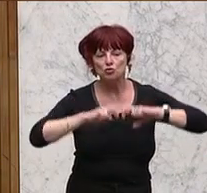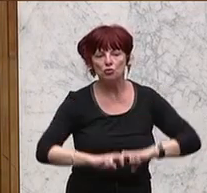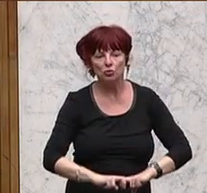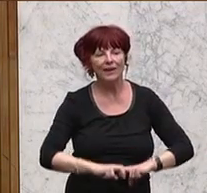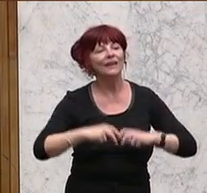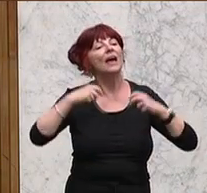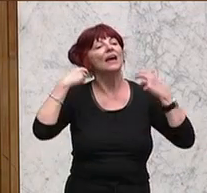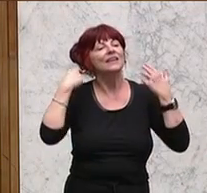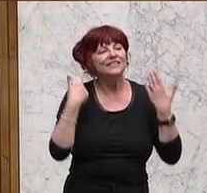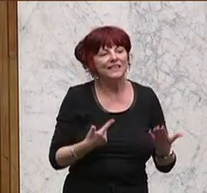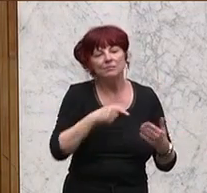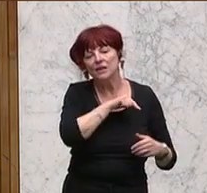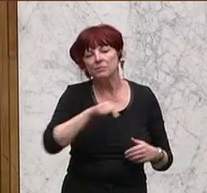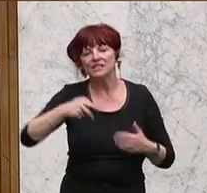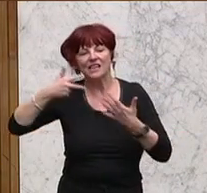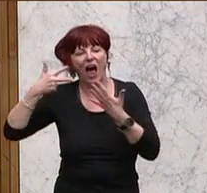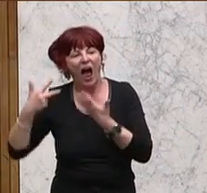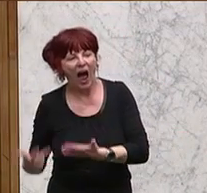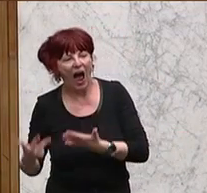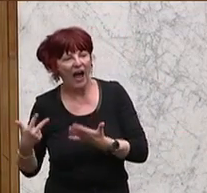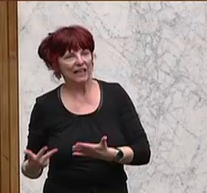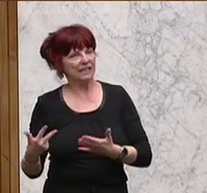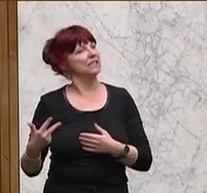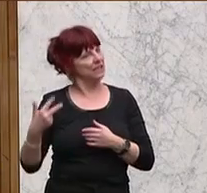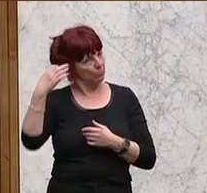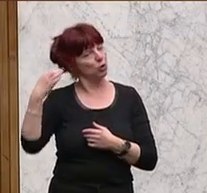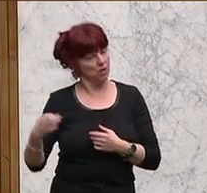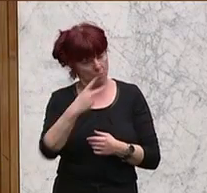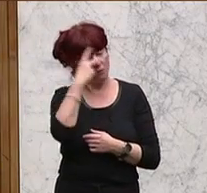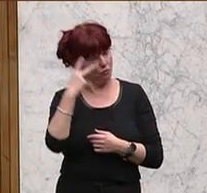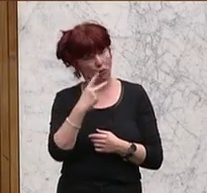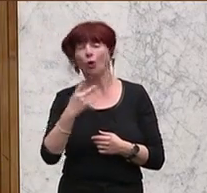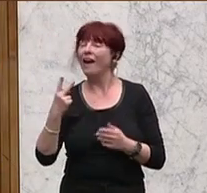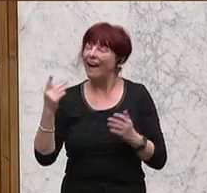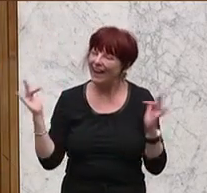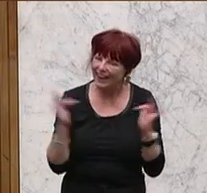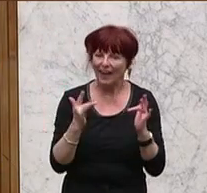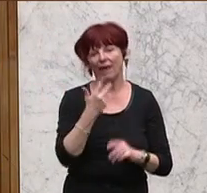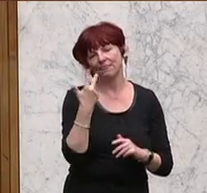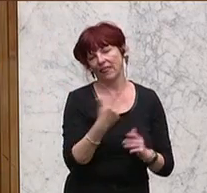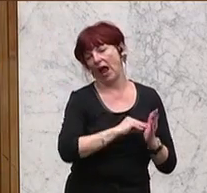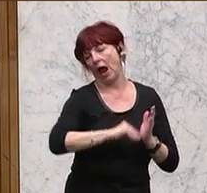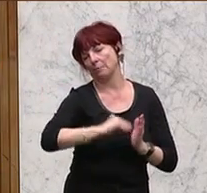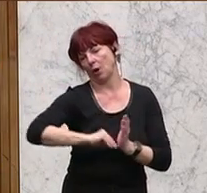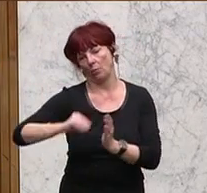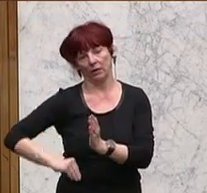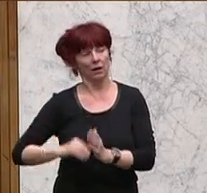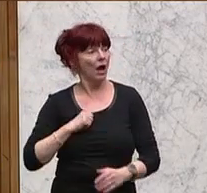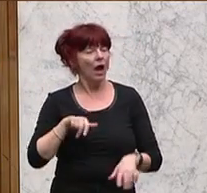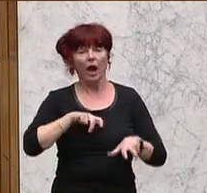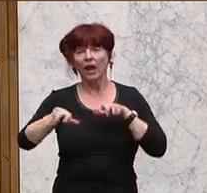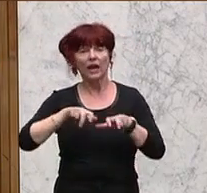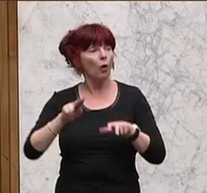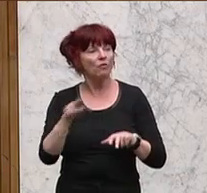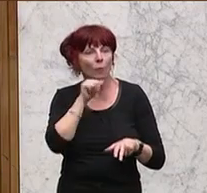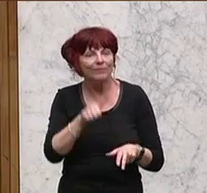absolut gegen dieses grausame Triumvirat sind. Warum man darauf hier in der Regierung nicht eingeht, das ist mir einfach unerklärlich.